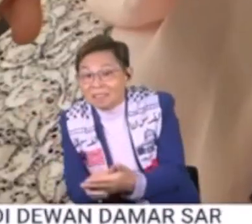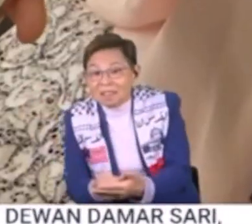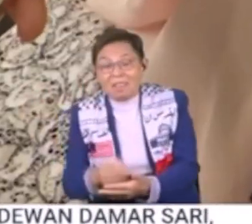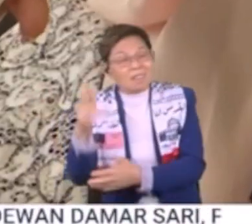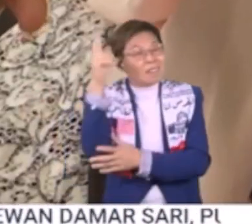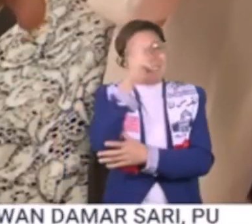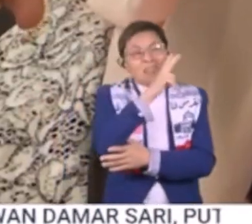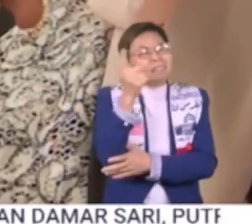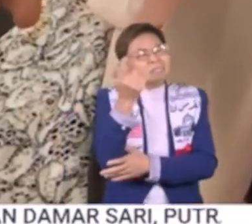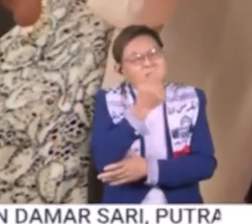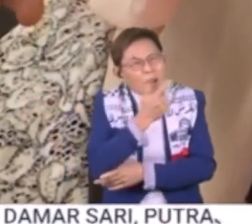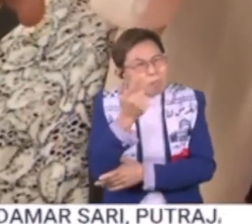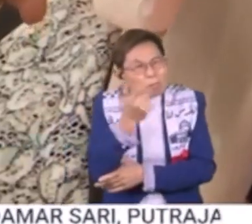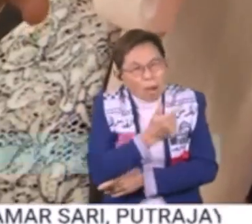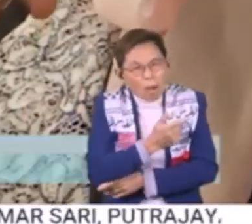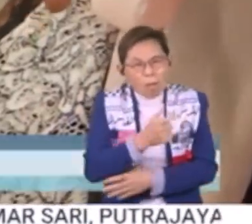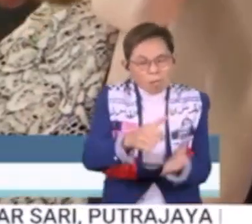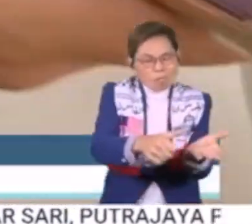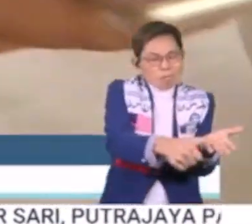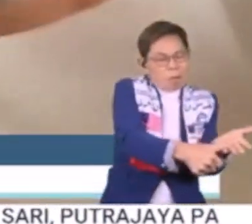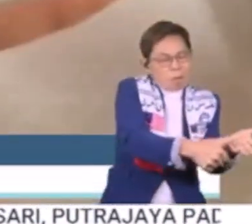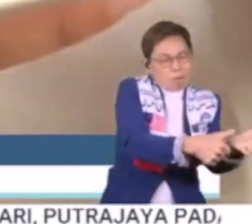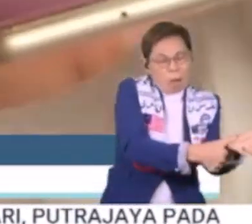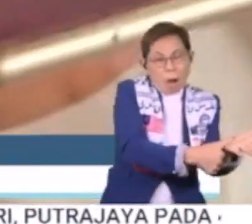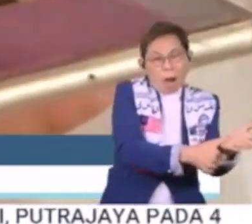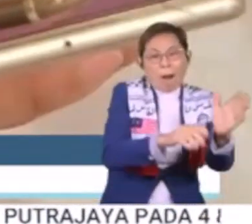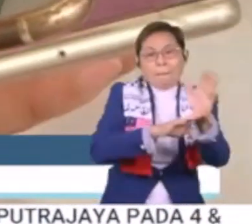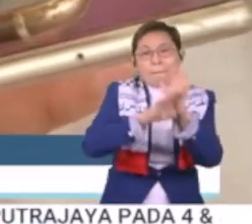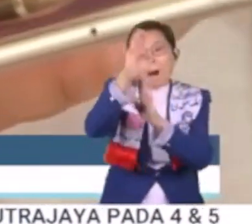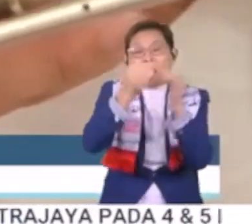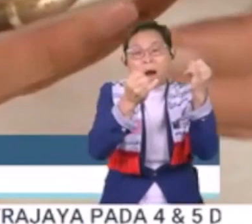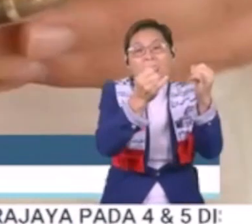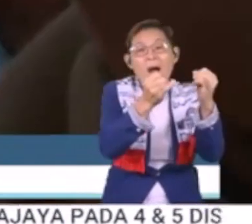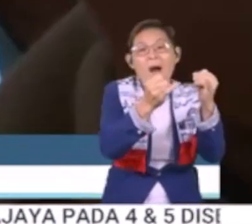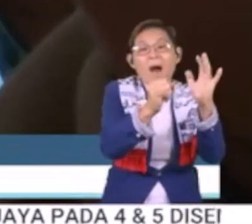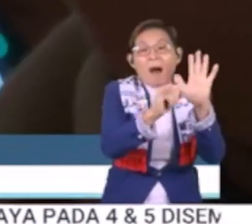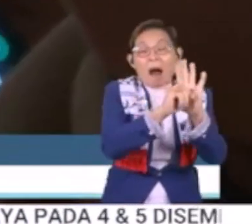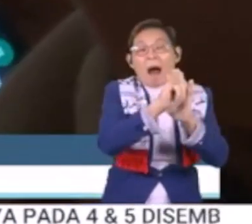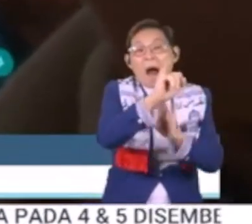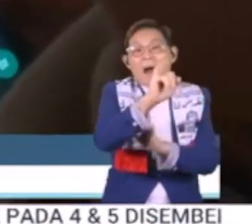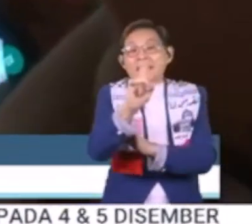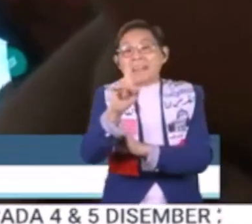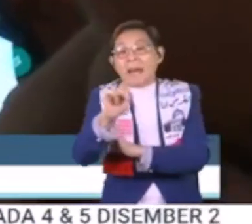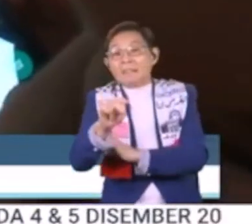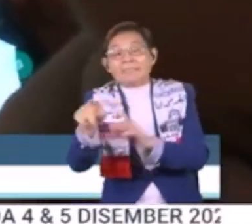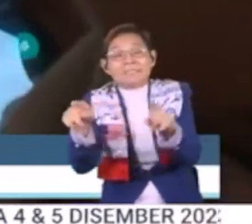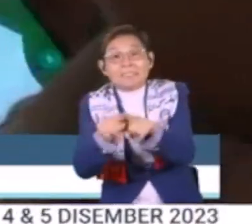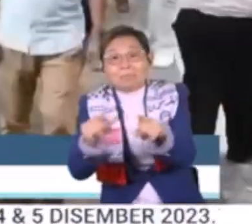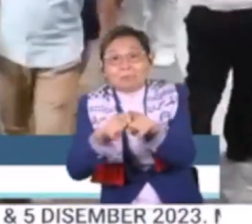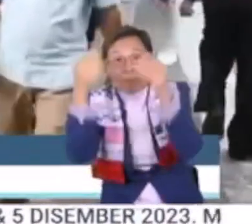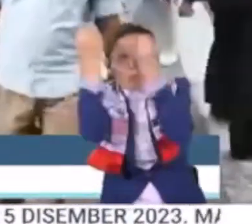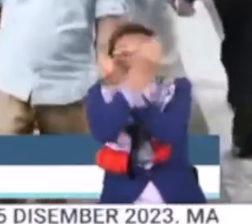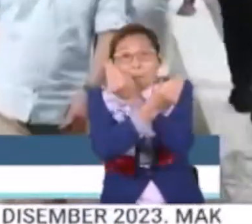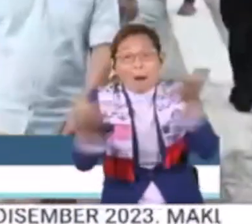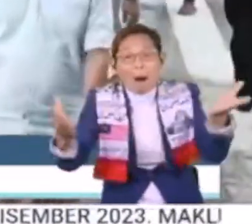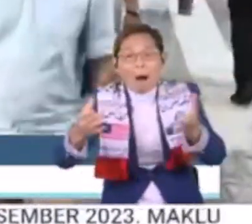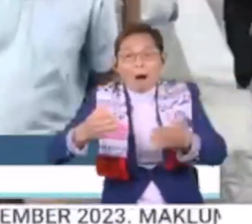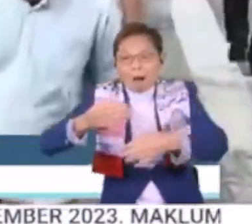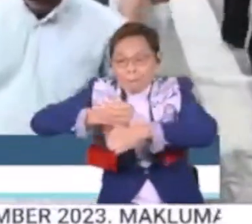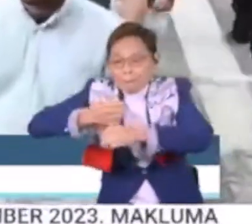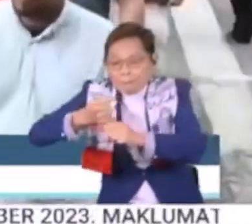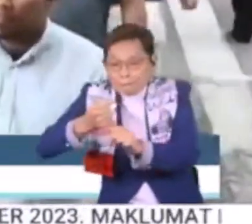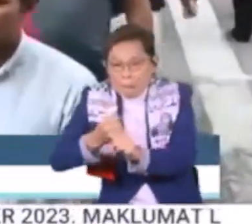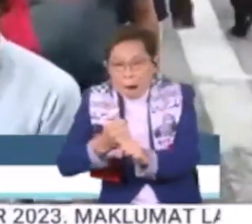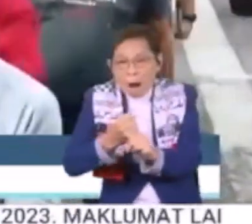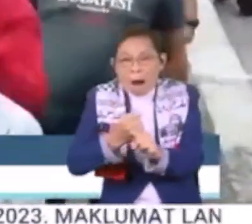Kerajaan Tidak Berhasrat untuk ambil cap jari menerusi pembangunan identiti digital nasional IDN seperti mana diwar-warkan pencipta kandungan